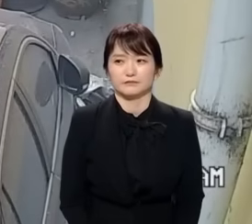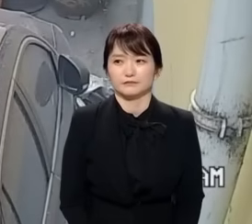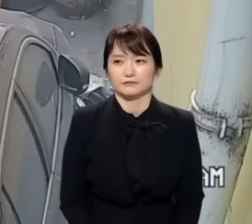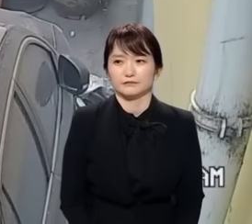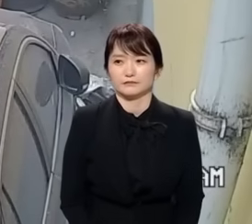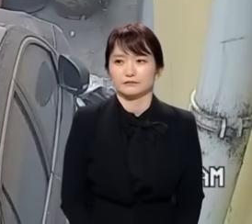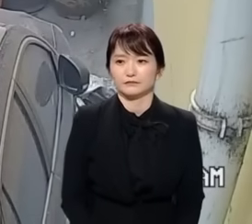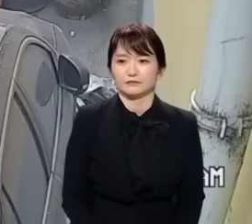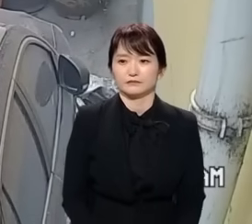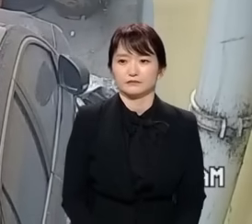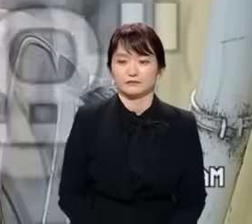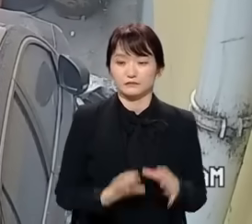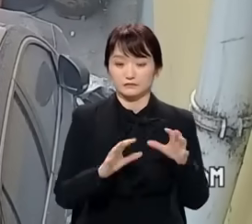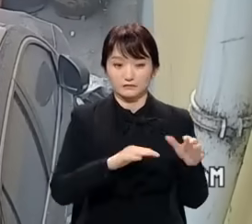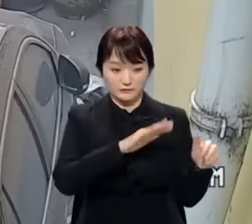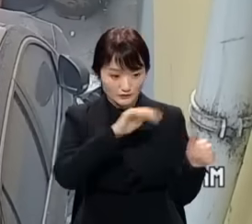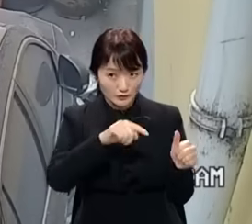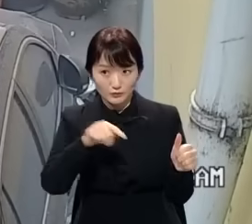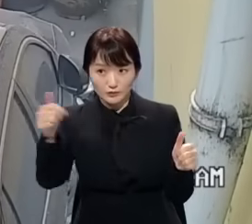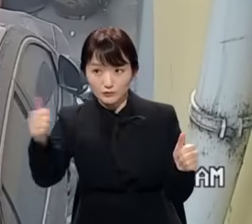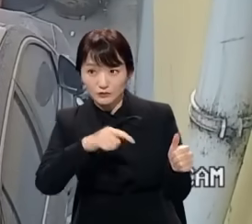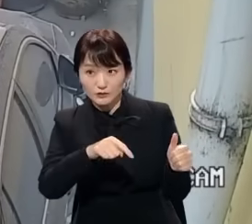이거 봐봐. 저 봐봐.